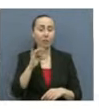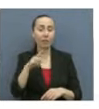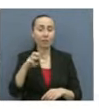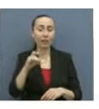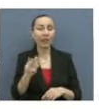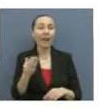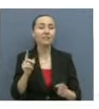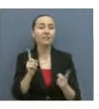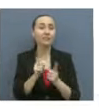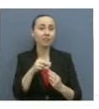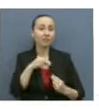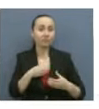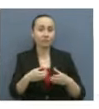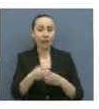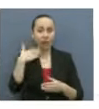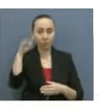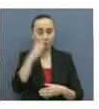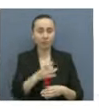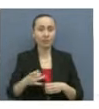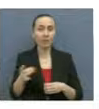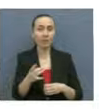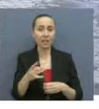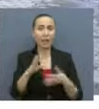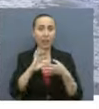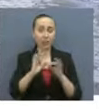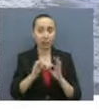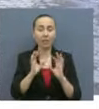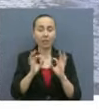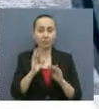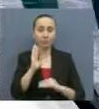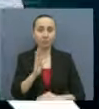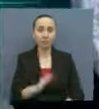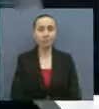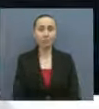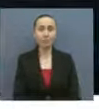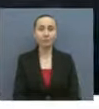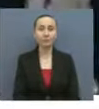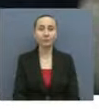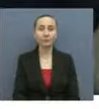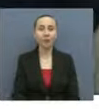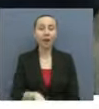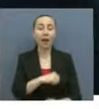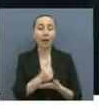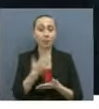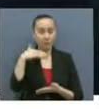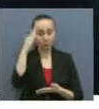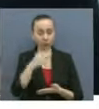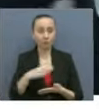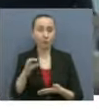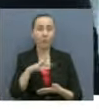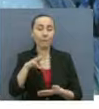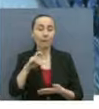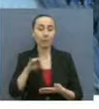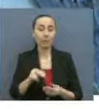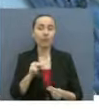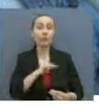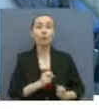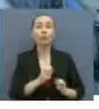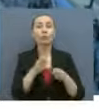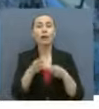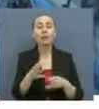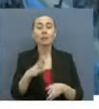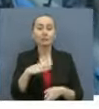встретили коллеги из Акмолинского региона? Чуть позже об этом расскажу вам я, Оксана Матасова. Аким Акмолинской области Ермек Маржикбаев с рабочей